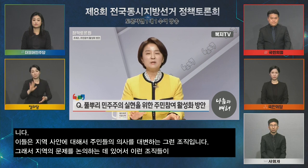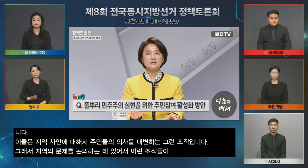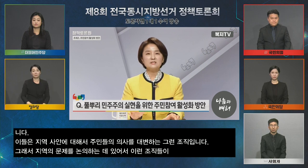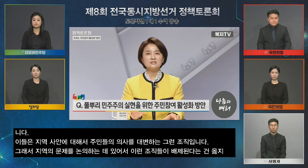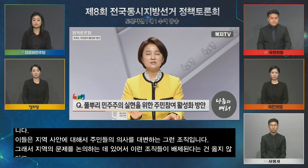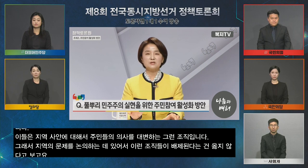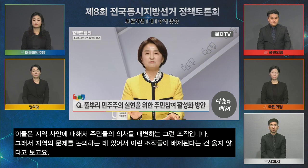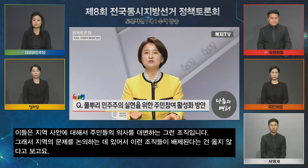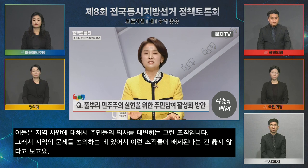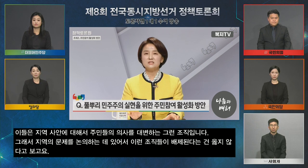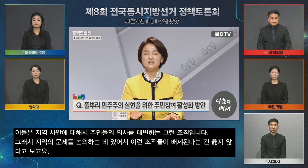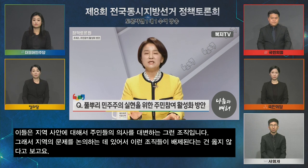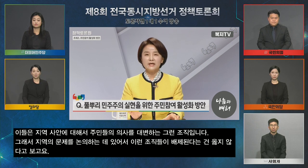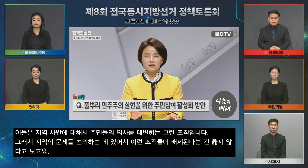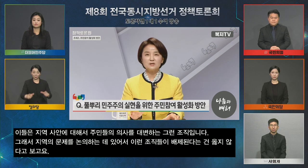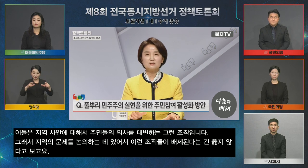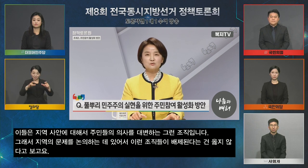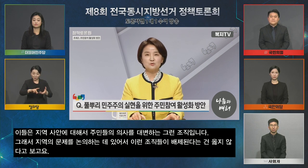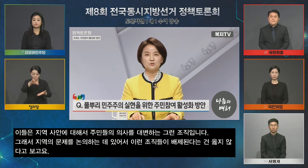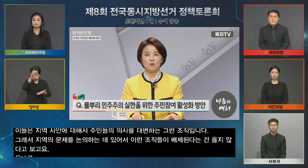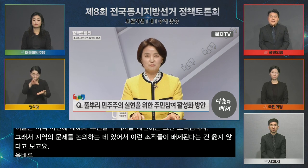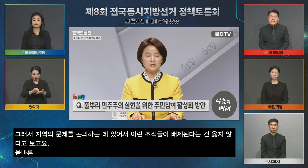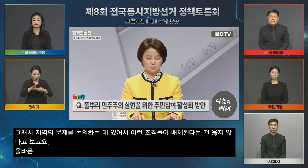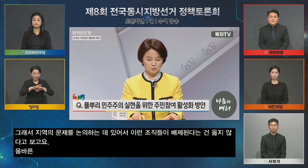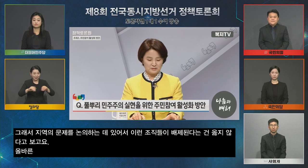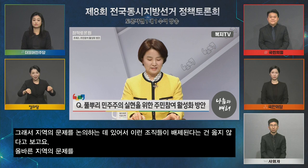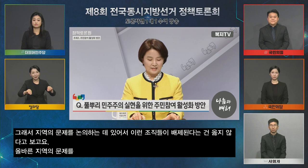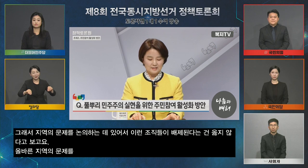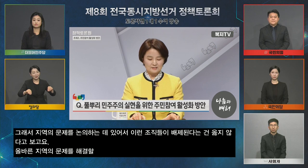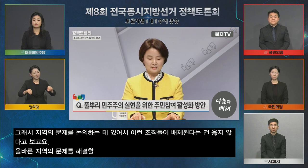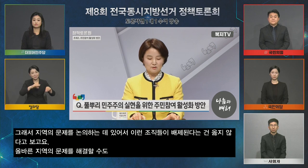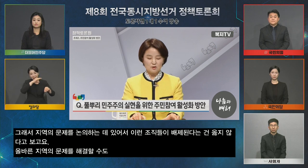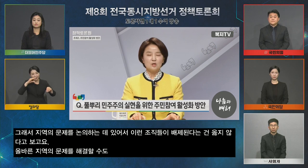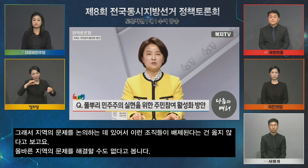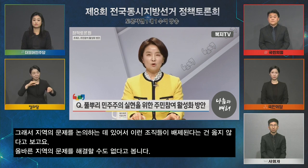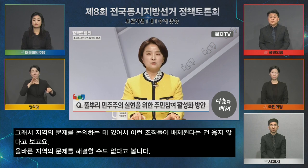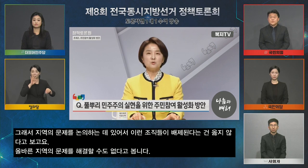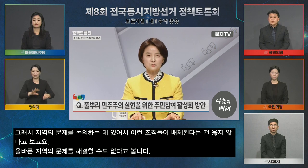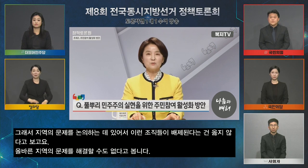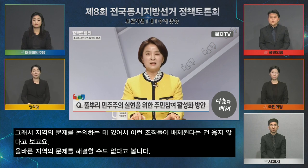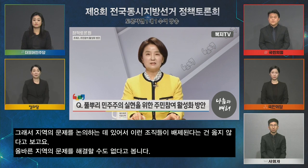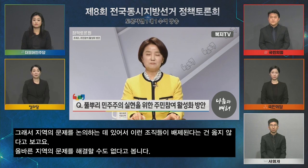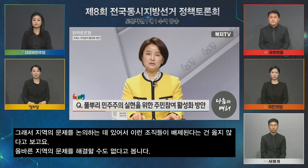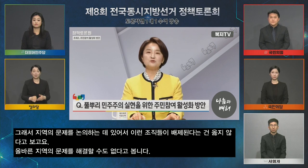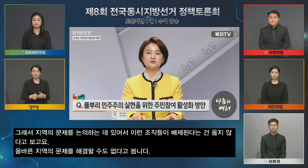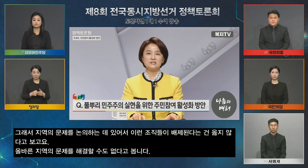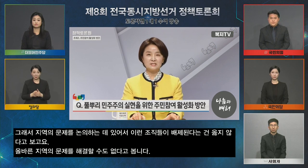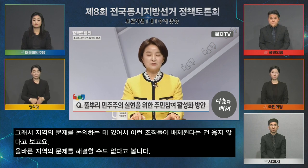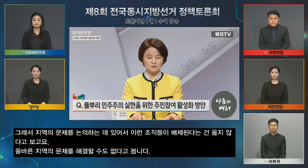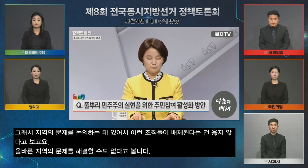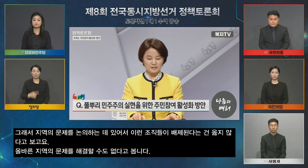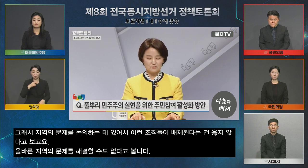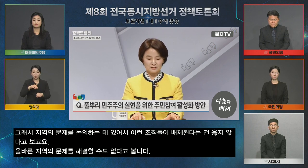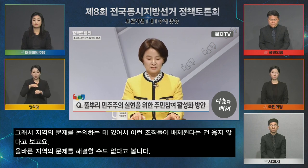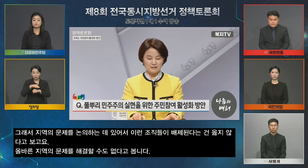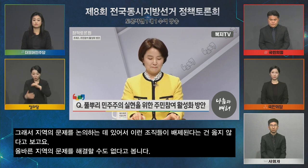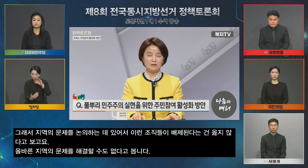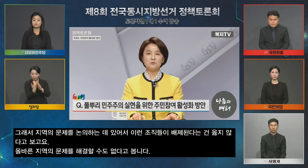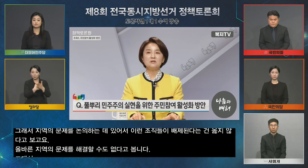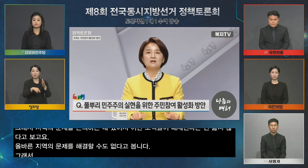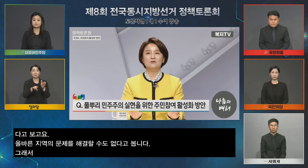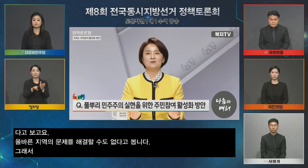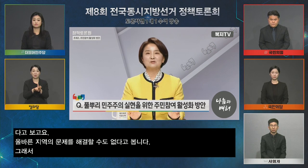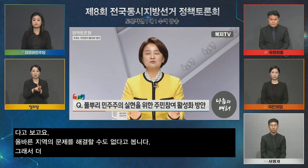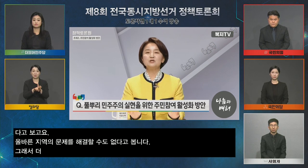올바른 지역의 문제를 해결할 수도 없다고 봅니다. 그래서 더 촘촘한 민주주의 실현을 위해서는